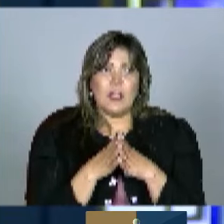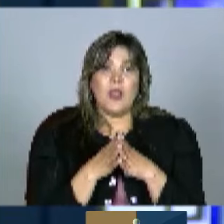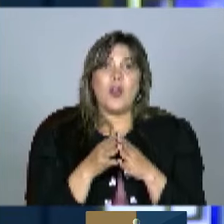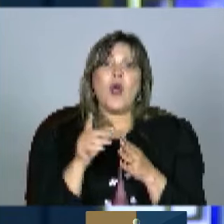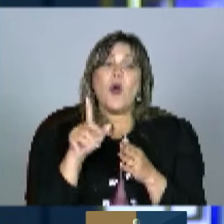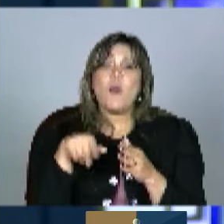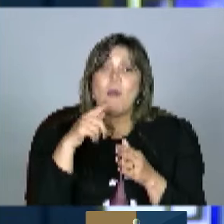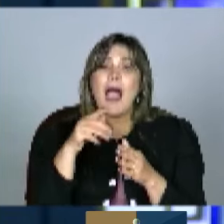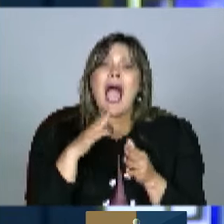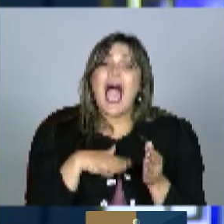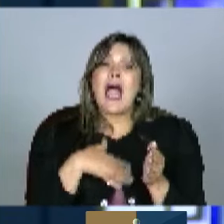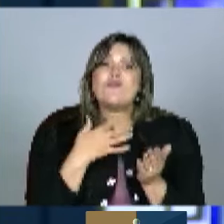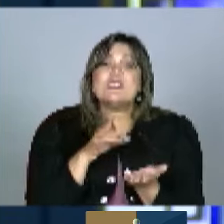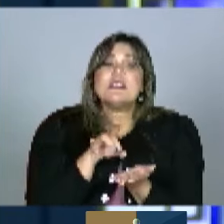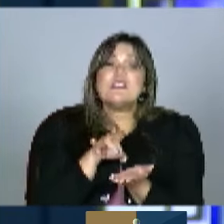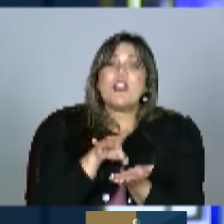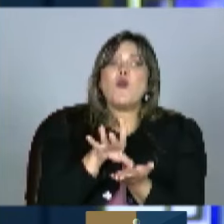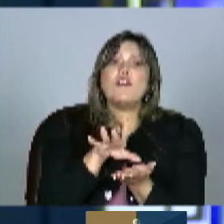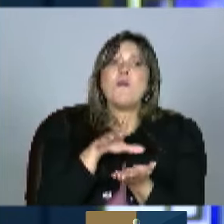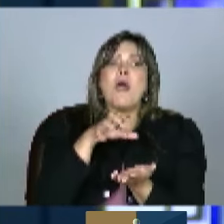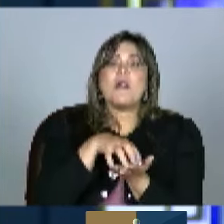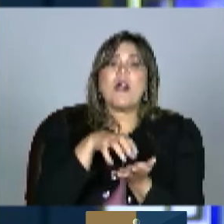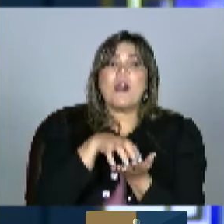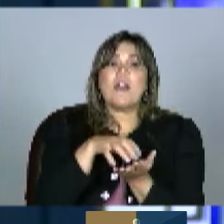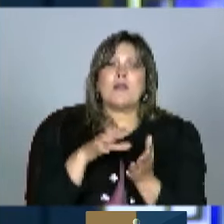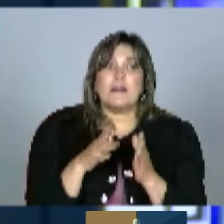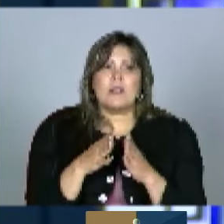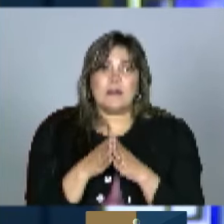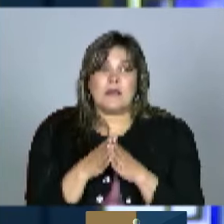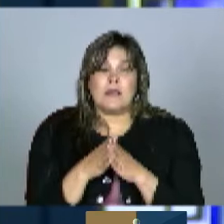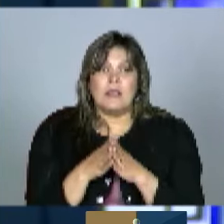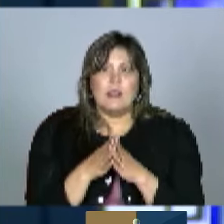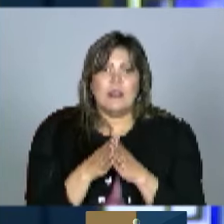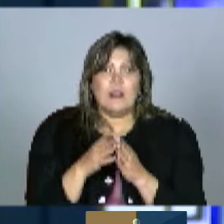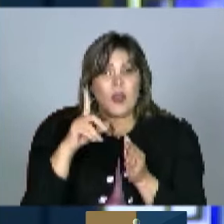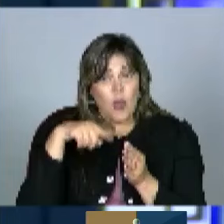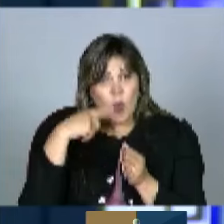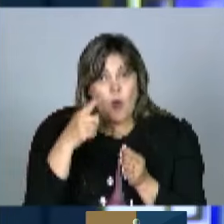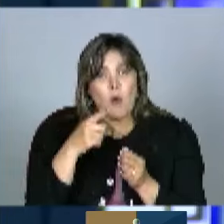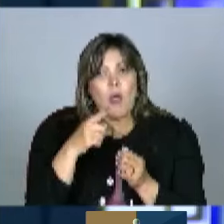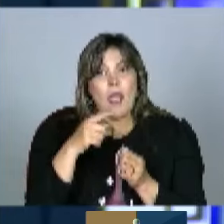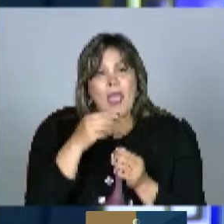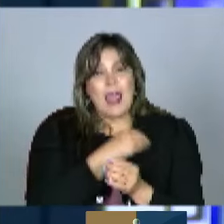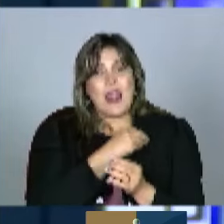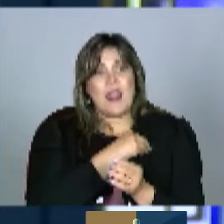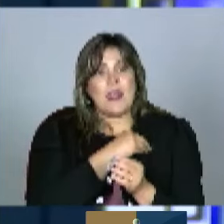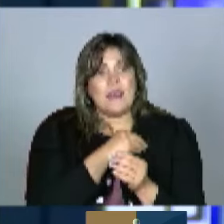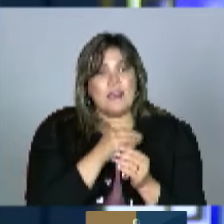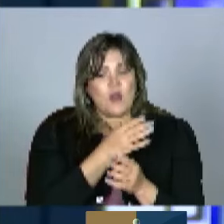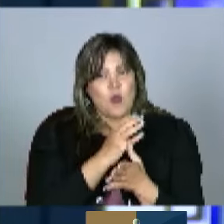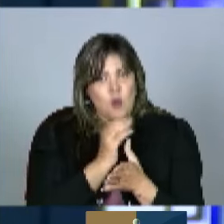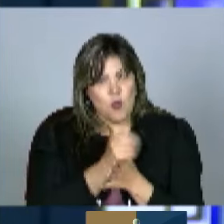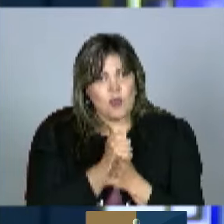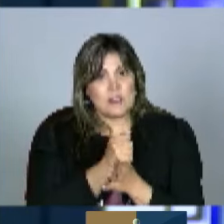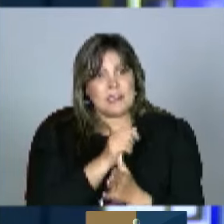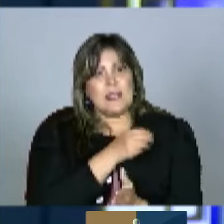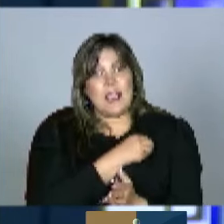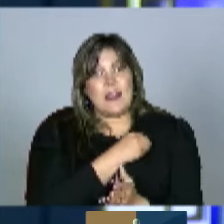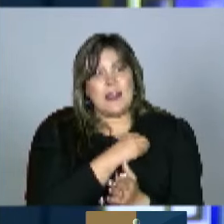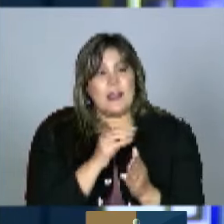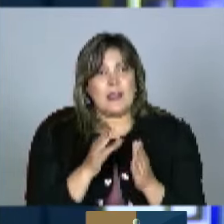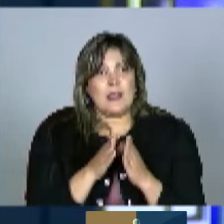يكرين من الشقف الحته دي طب انت عرفتي ازاي مضاه على هو قال لي بعدها بسنين هوع كل شويه اقوله انا رايح